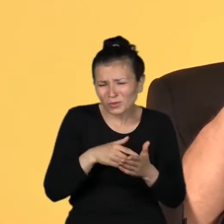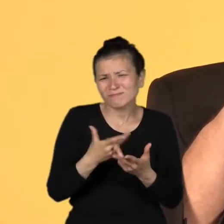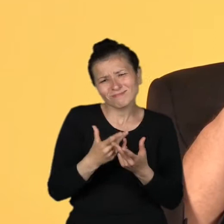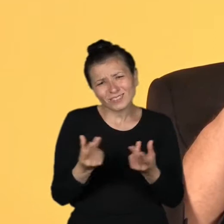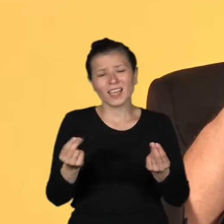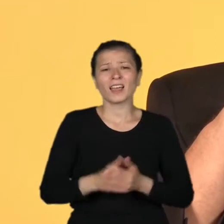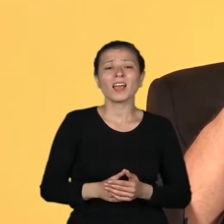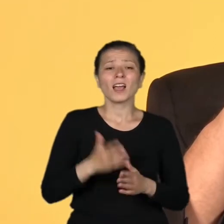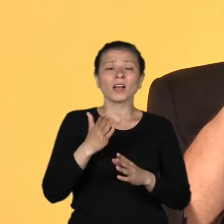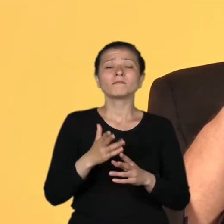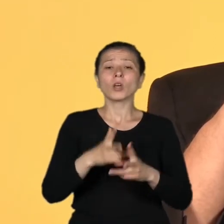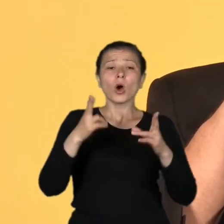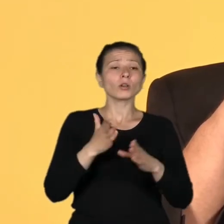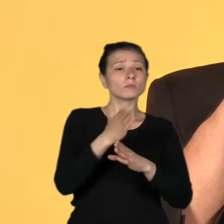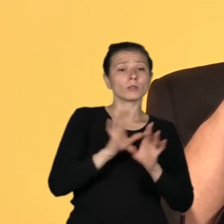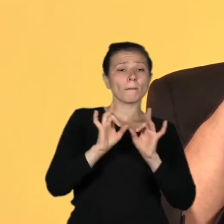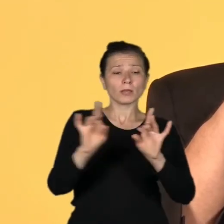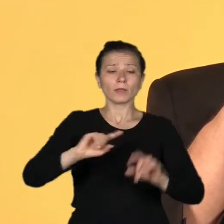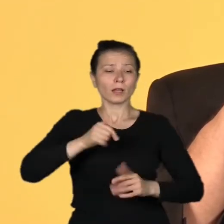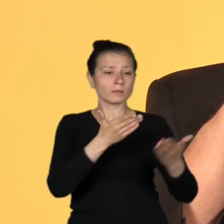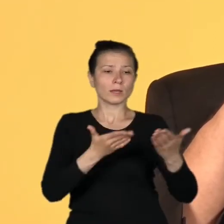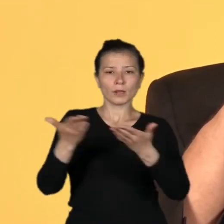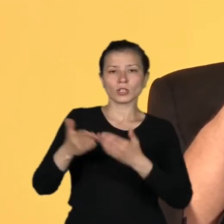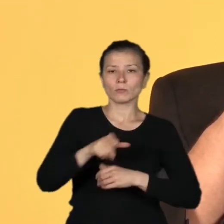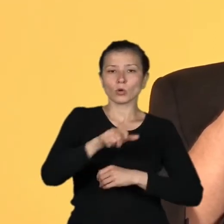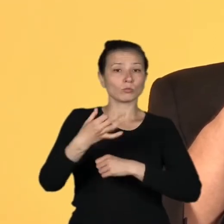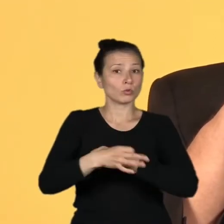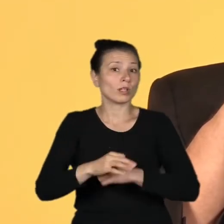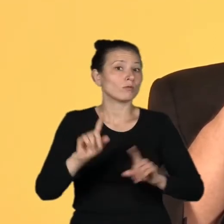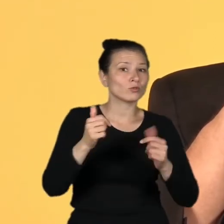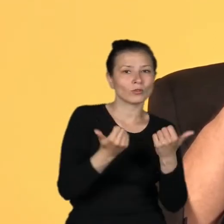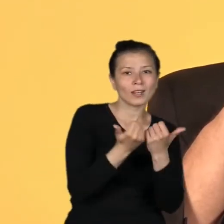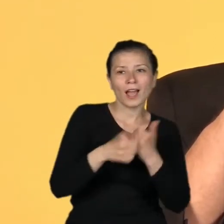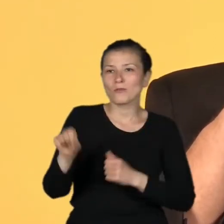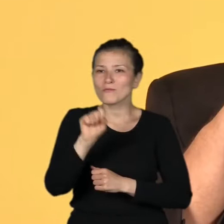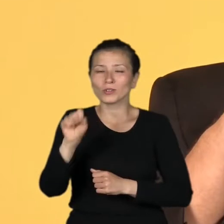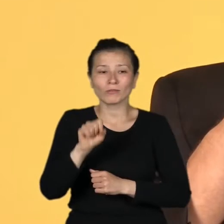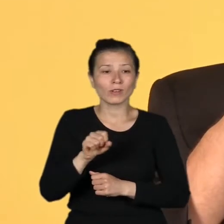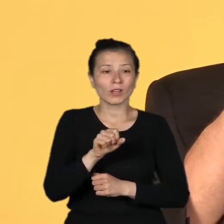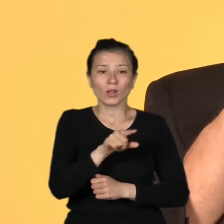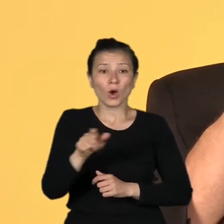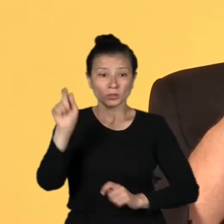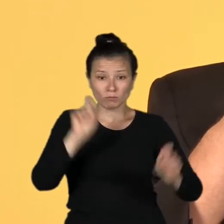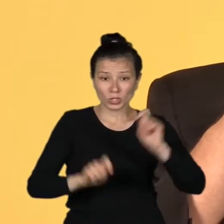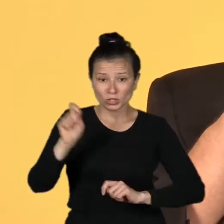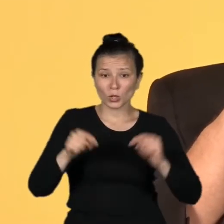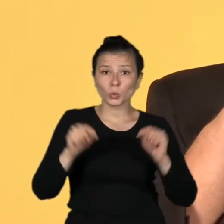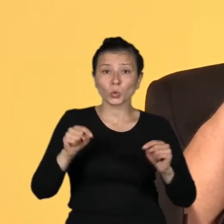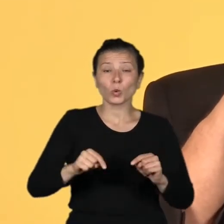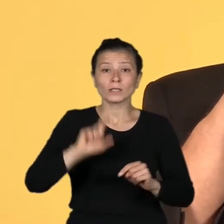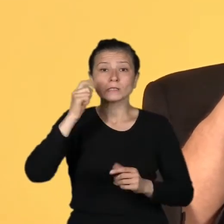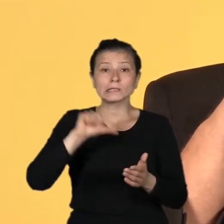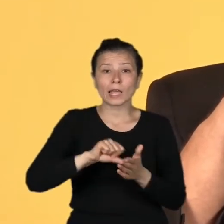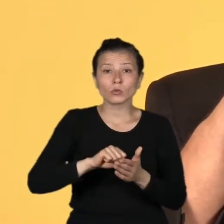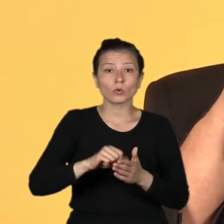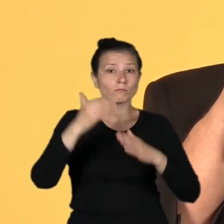okresie przedpandemicznym, jak zapraszaliśmy studentów z Krakowa, z Wrocławia i przyjeżdżali tutaj właśnie, w centrum